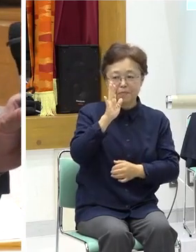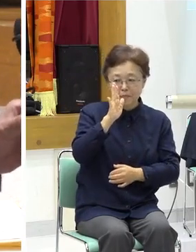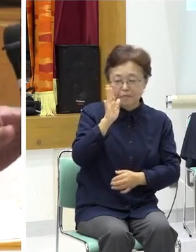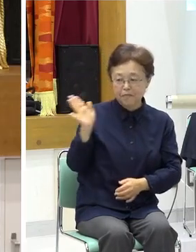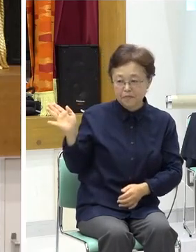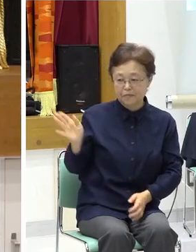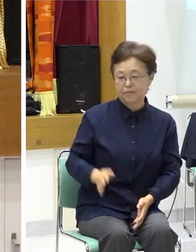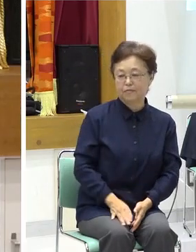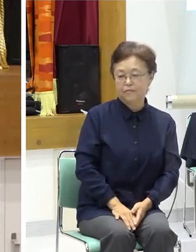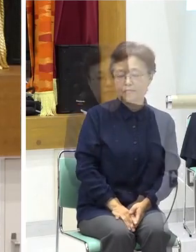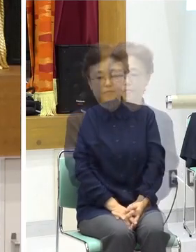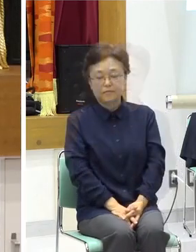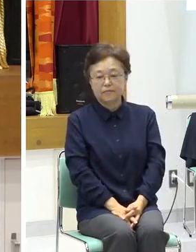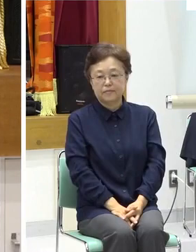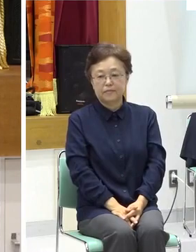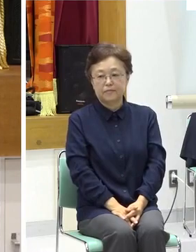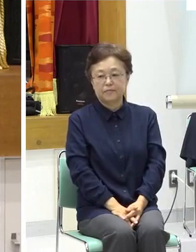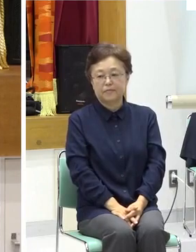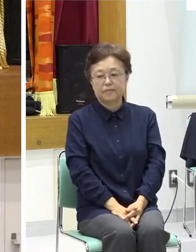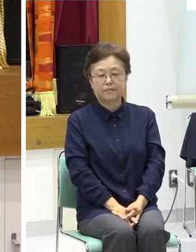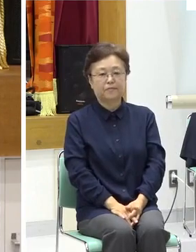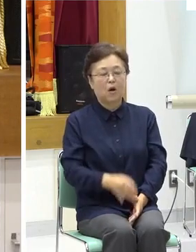します。